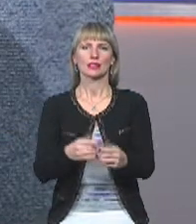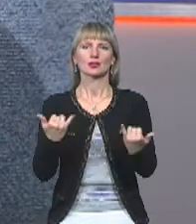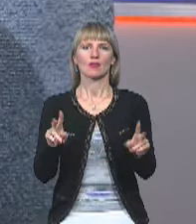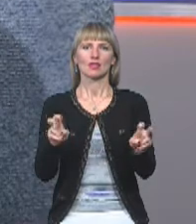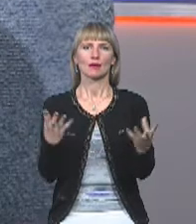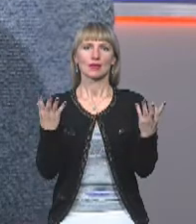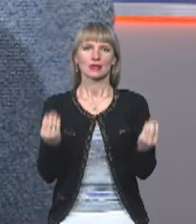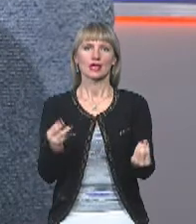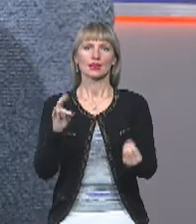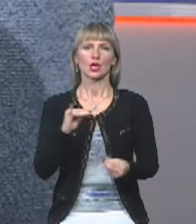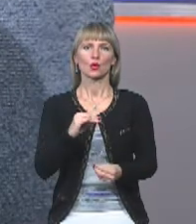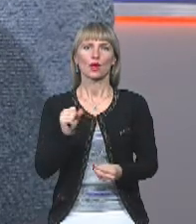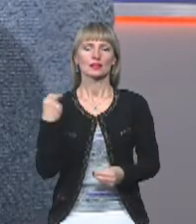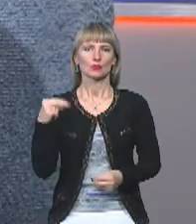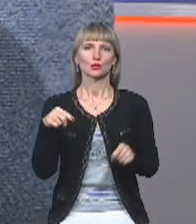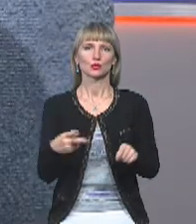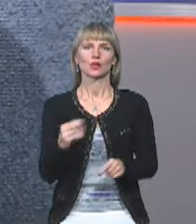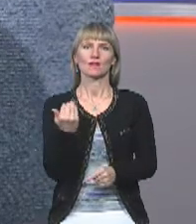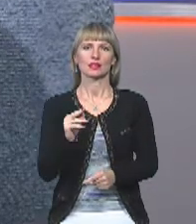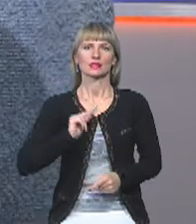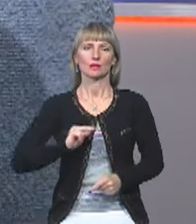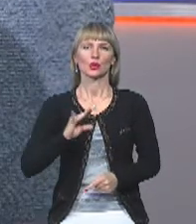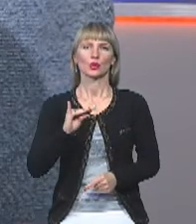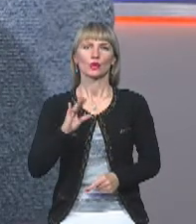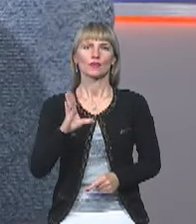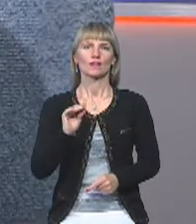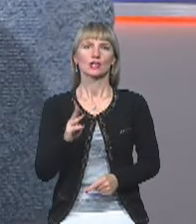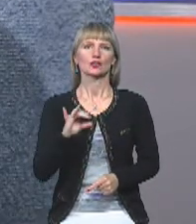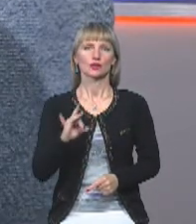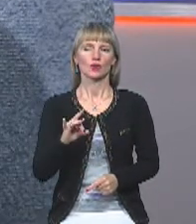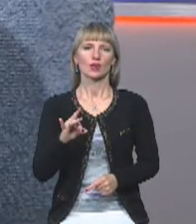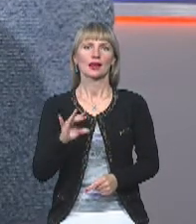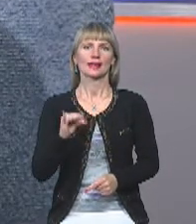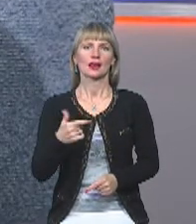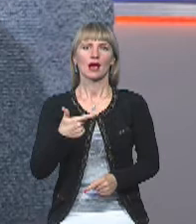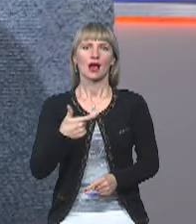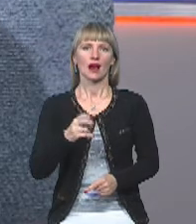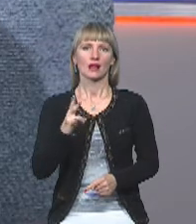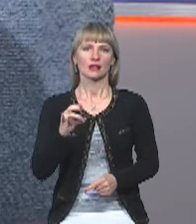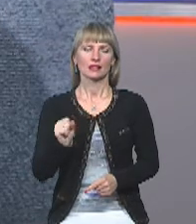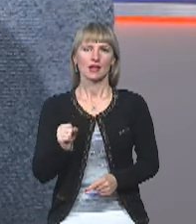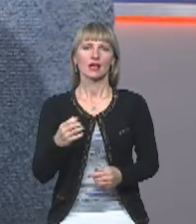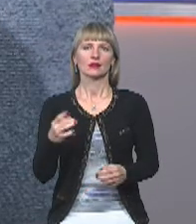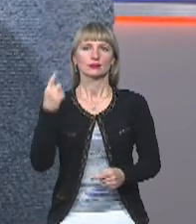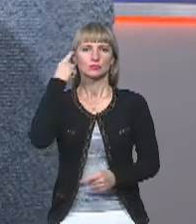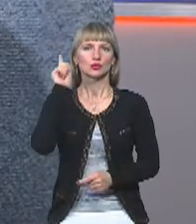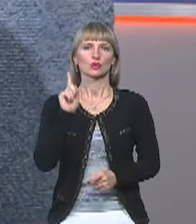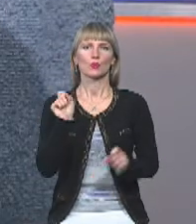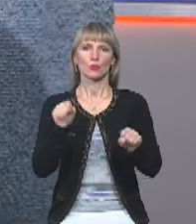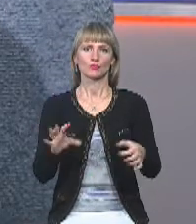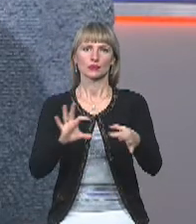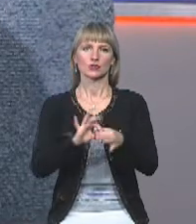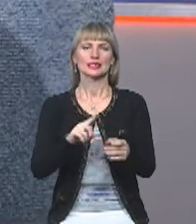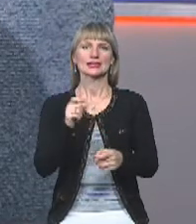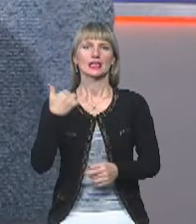темі дня на ЮА Запоріжжя. У студії для вас працює Віктор Дерев'янко, дякуємо за мову жестів Ганні Кириченко. Нагадую, що долучитися до розмови ви можете